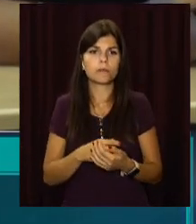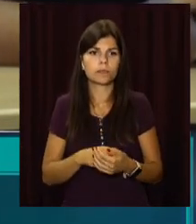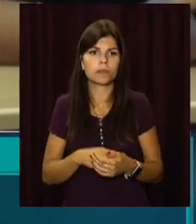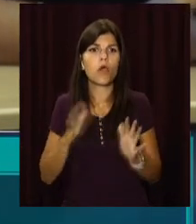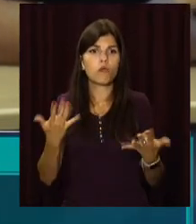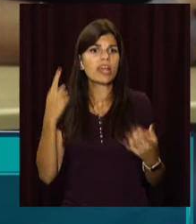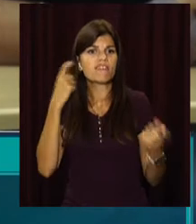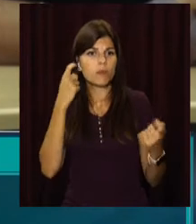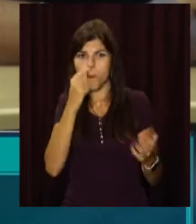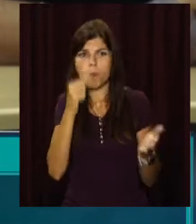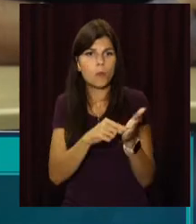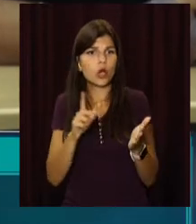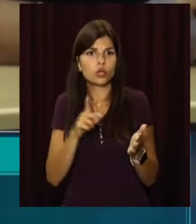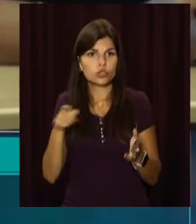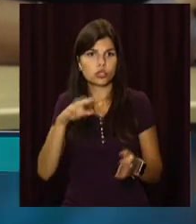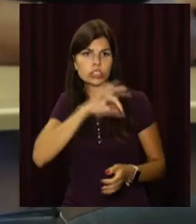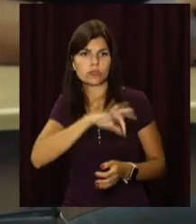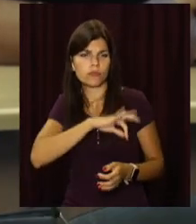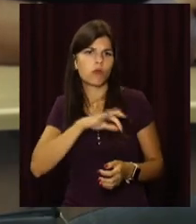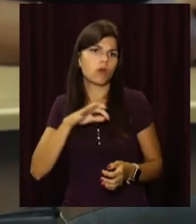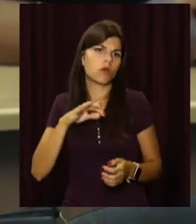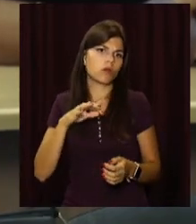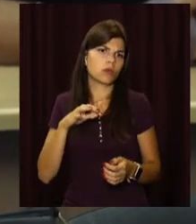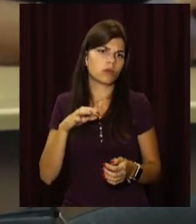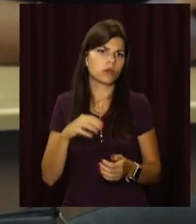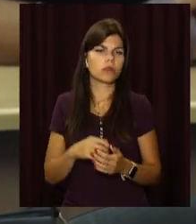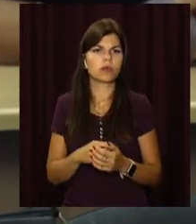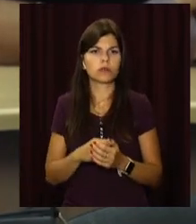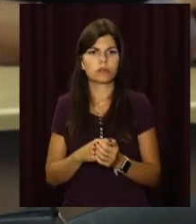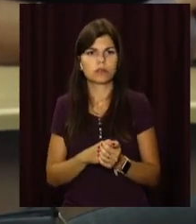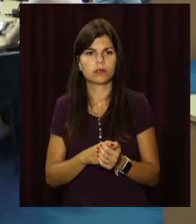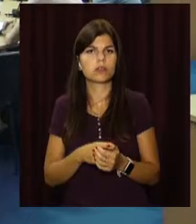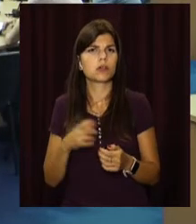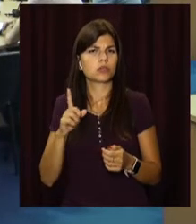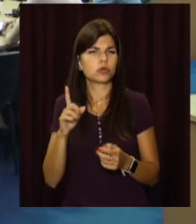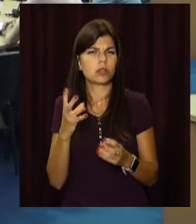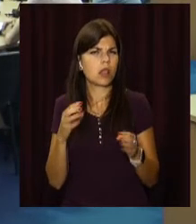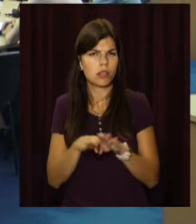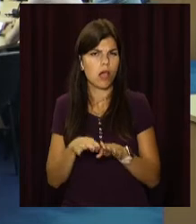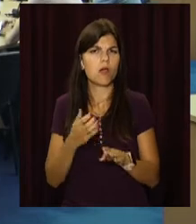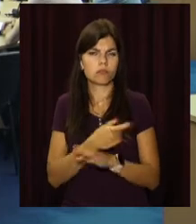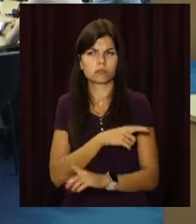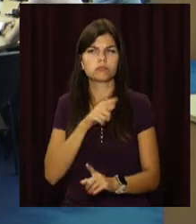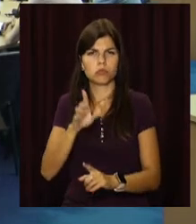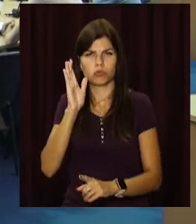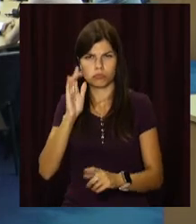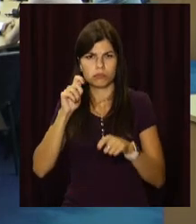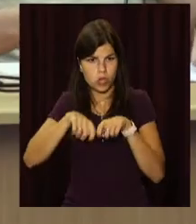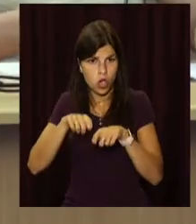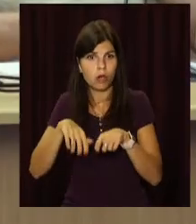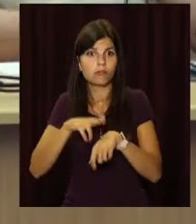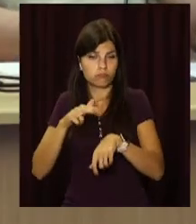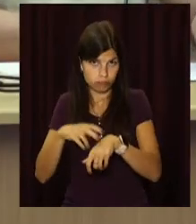надійшла інформація, що використовується з порушенням земельного законодавства. Ми вже організували перевірки. На антирейдерській нараді і